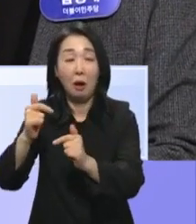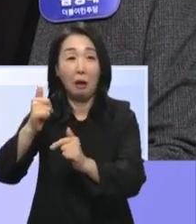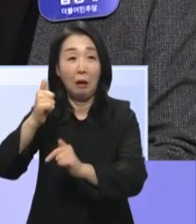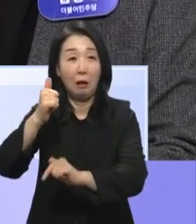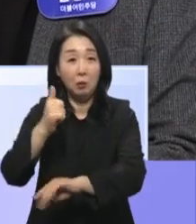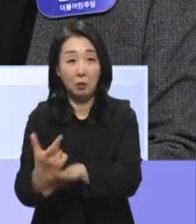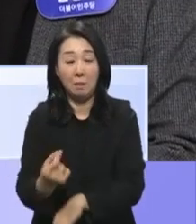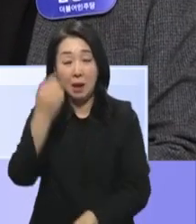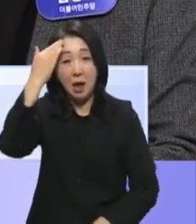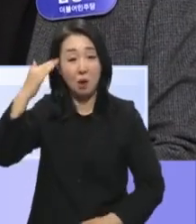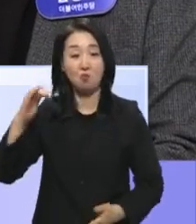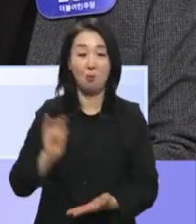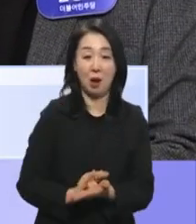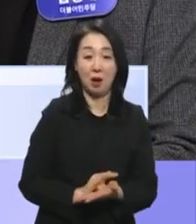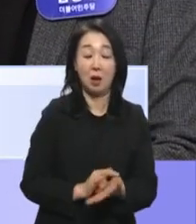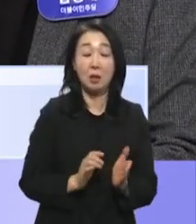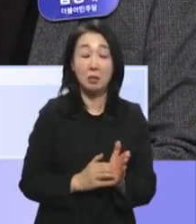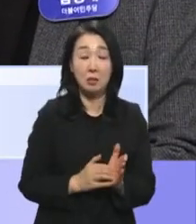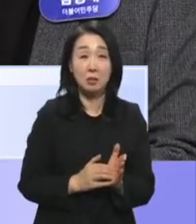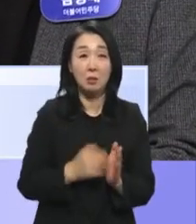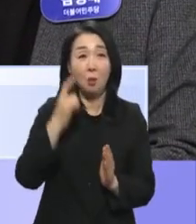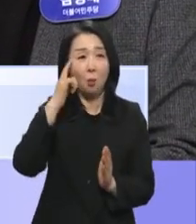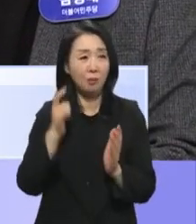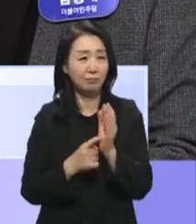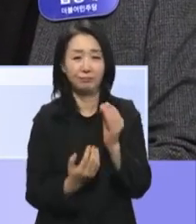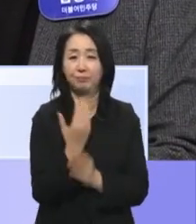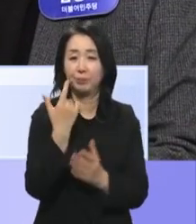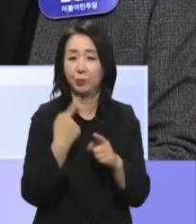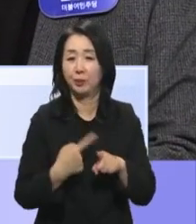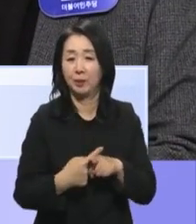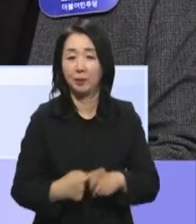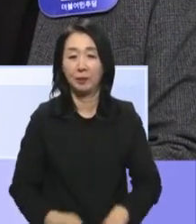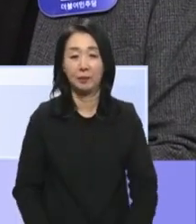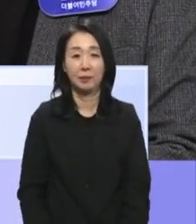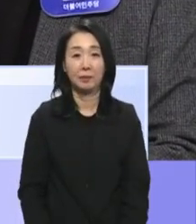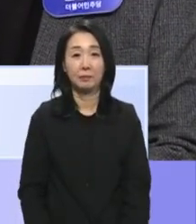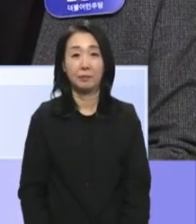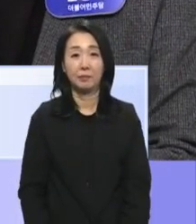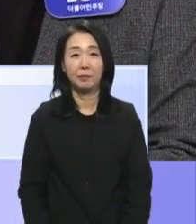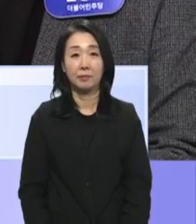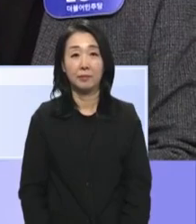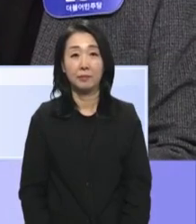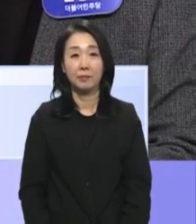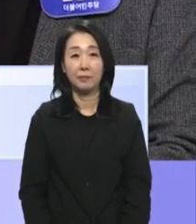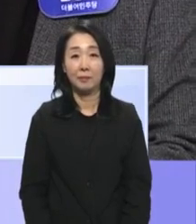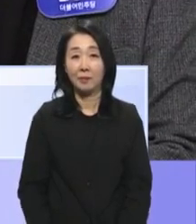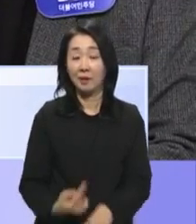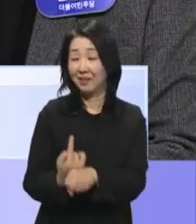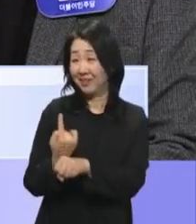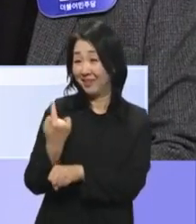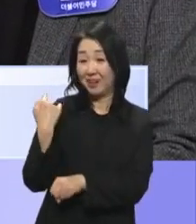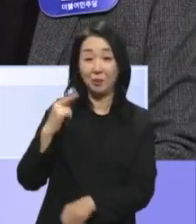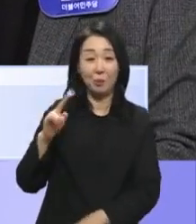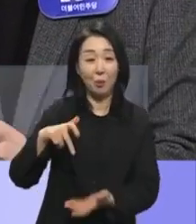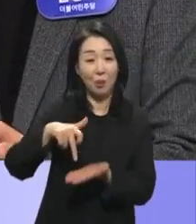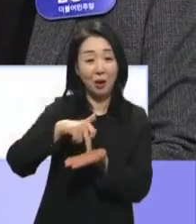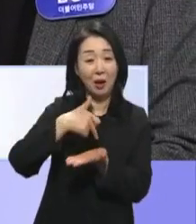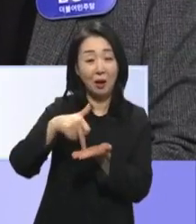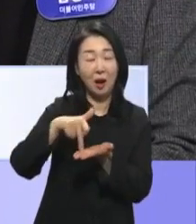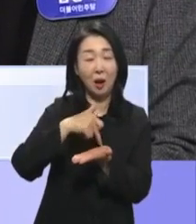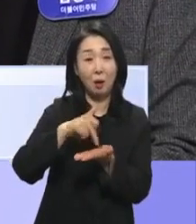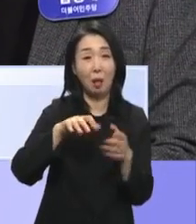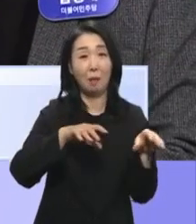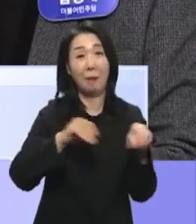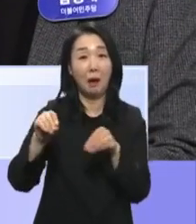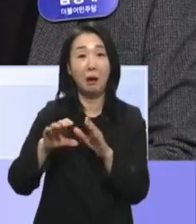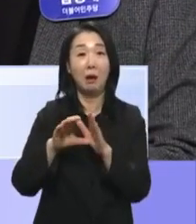중요한 어 일종의 비상 사태거리 보면 작년에 카카오톡이 먹통이 돼 가지고